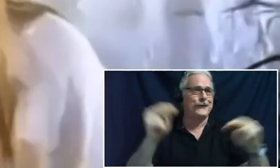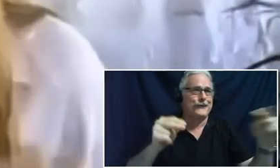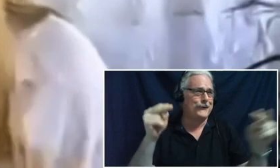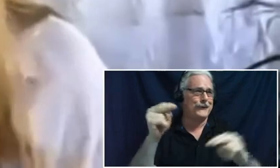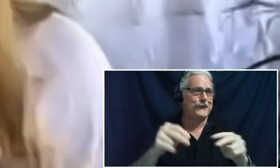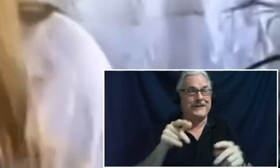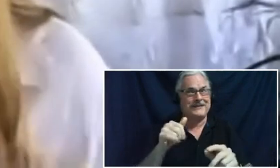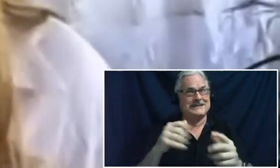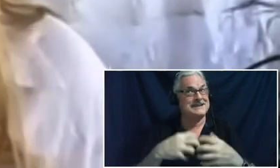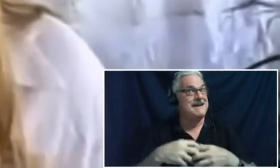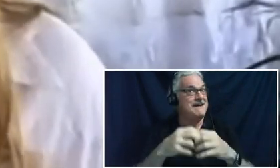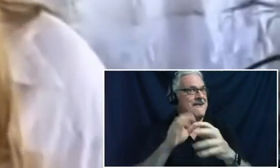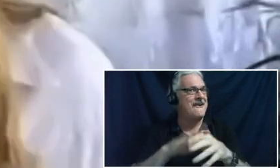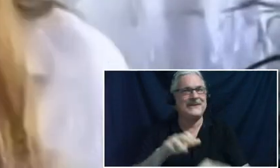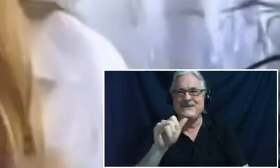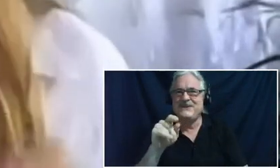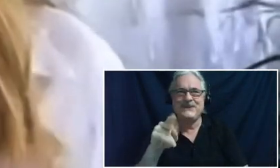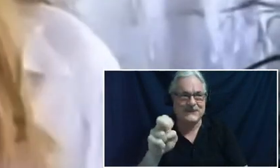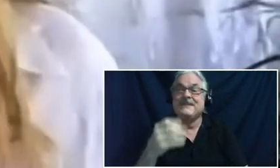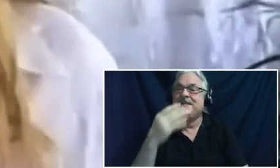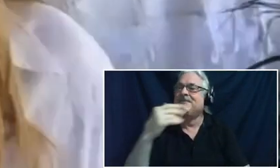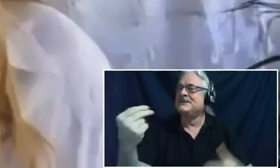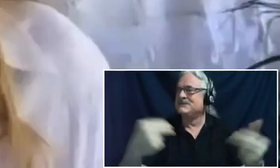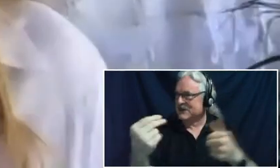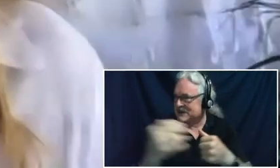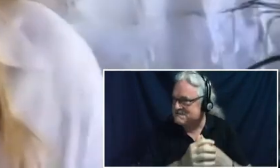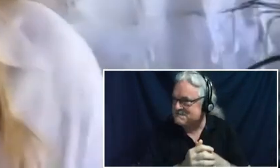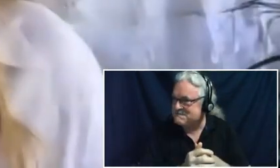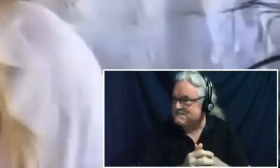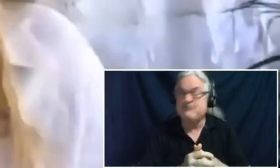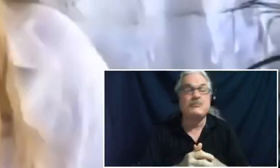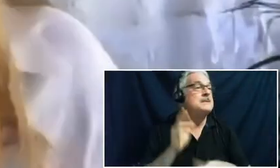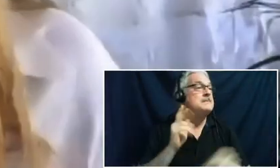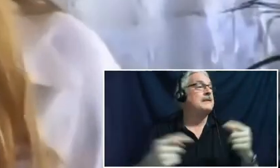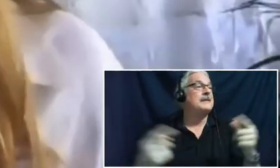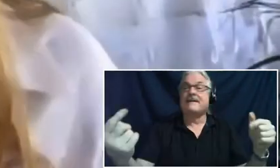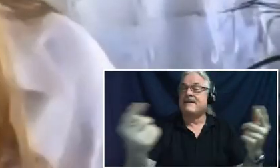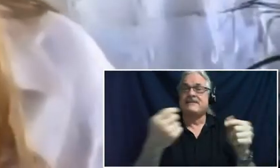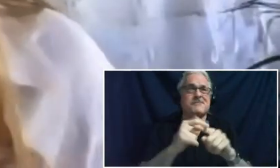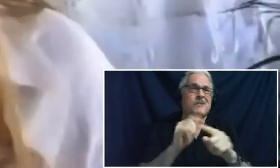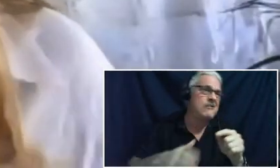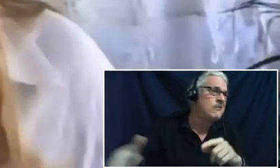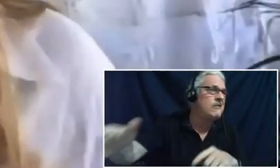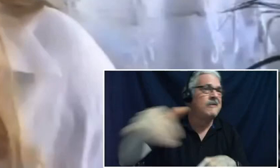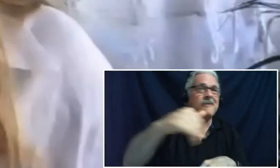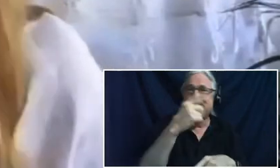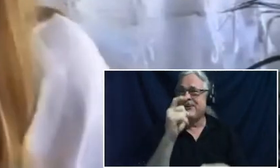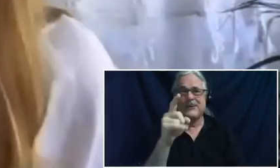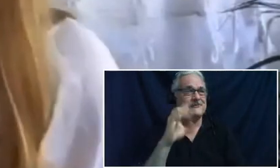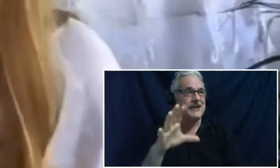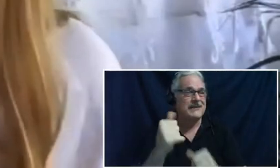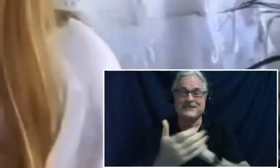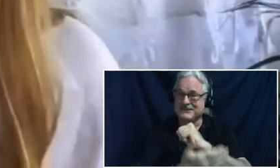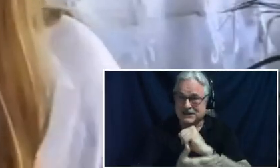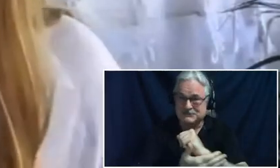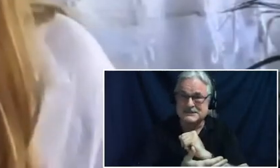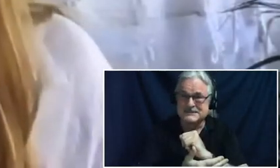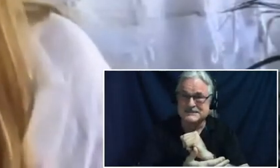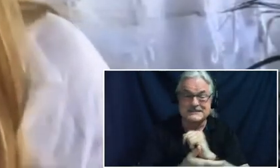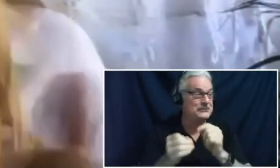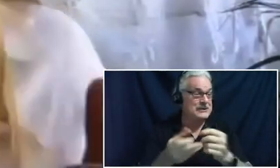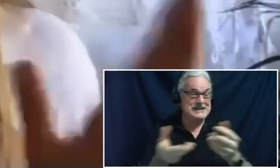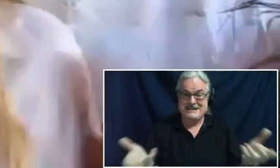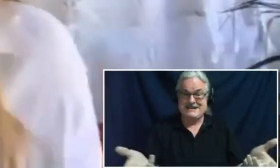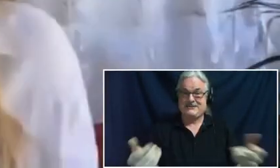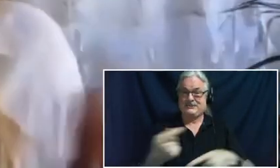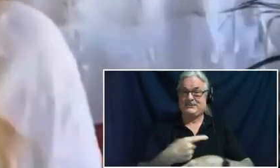et d'innombrables autres personnes qui regardent le lancement sur YouTube. Bienvenue à tous. Nous avons des participants assistant à l'événement dans plus de 100 pays. Et si vous